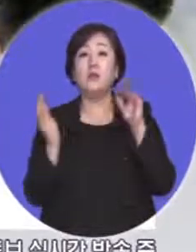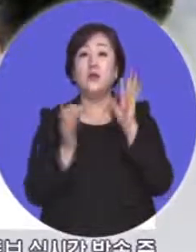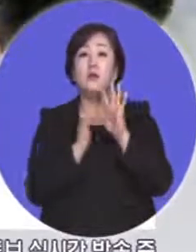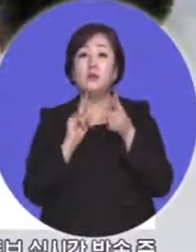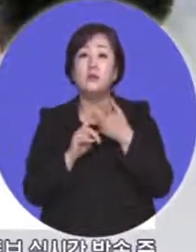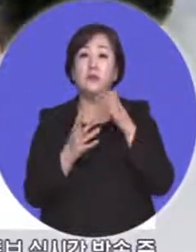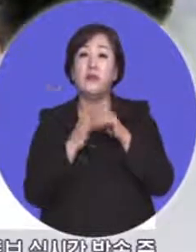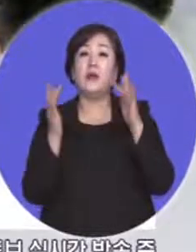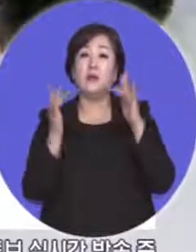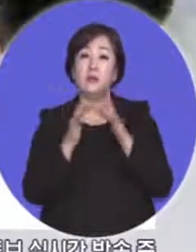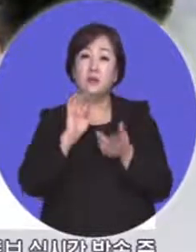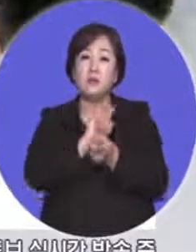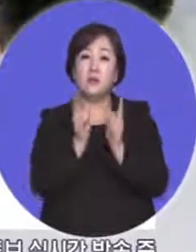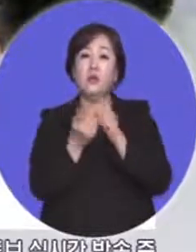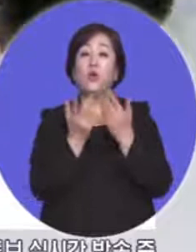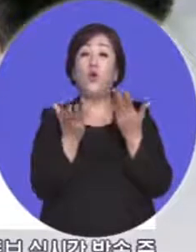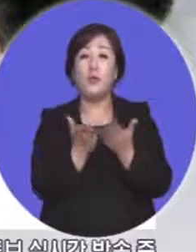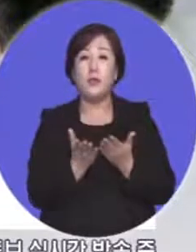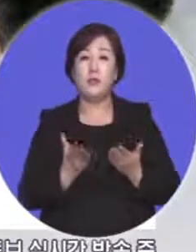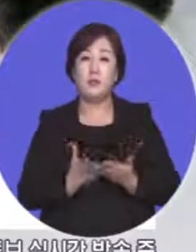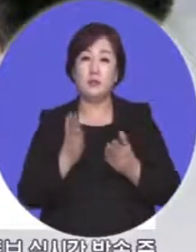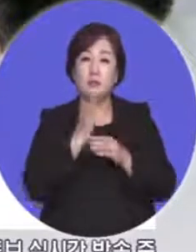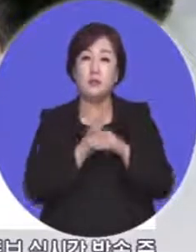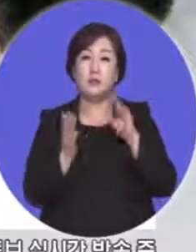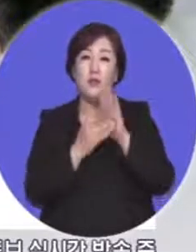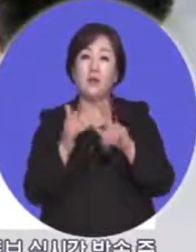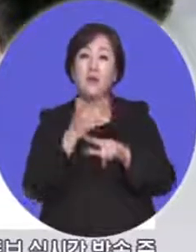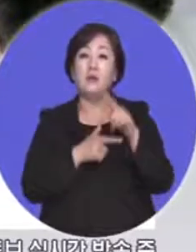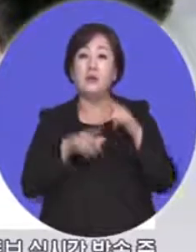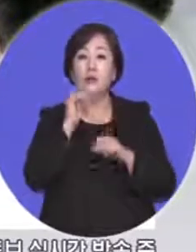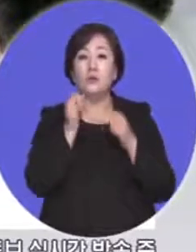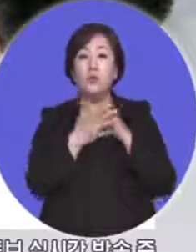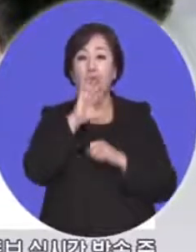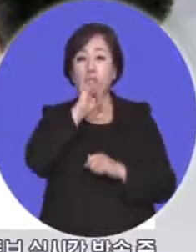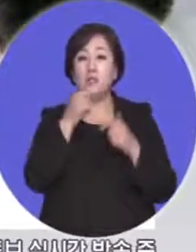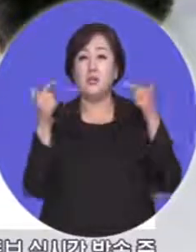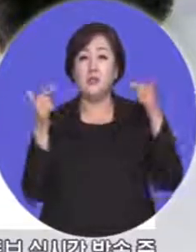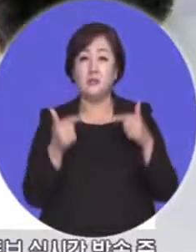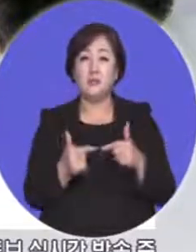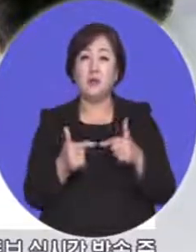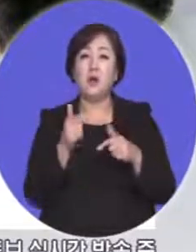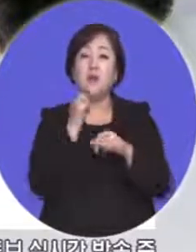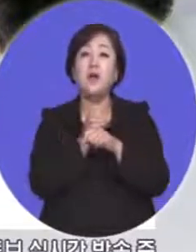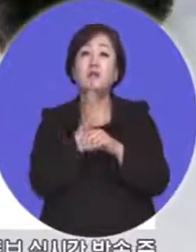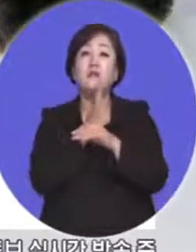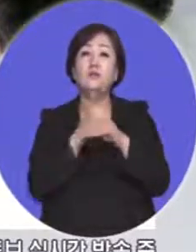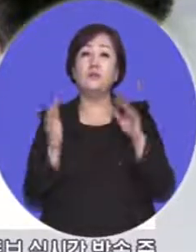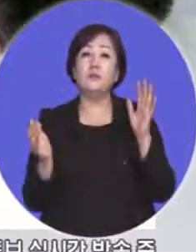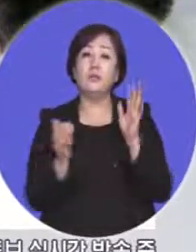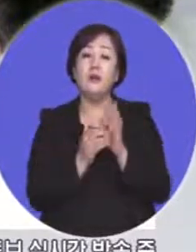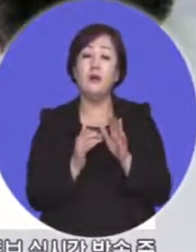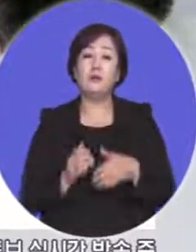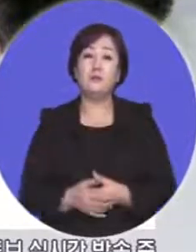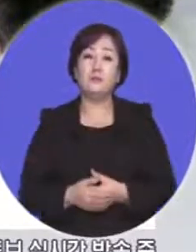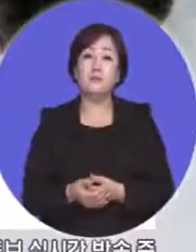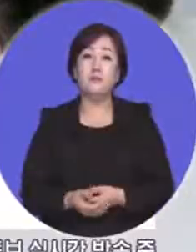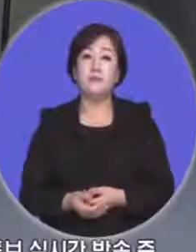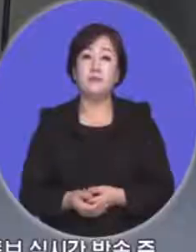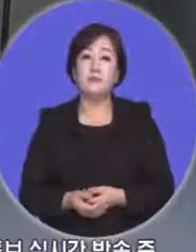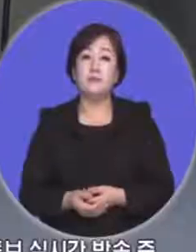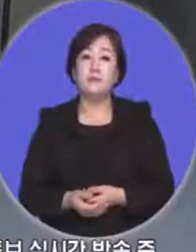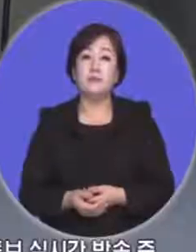인터넷 플랫폼에 맞는 시설로 개선하면 질은 높이고 또 예산은 크게 절감했습니다. 윤주웅 기자가 보도합니다.